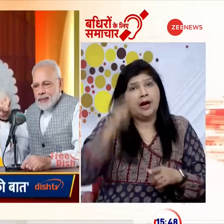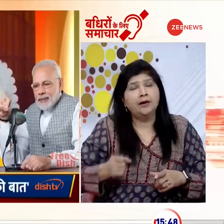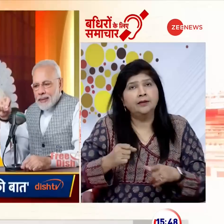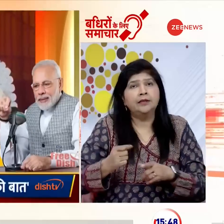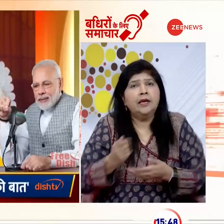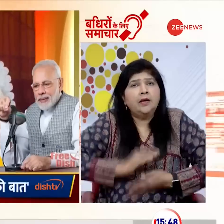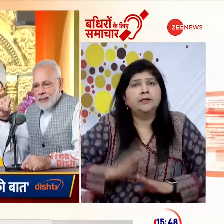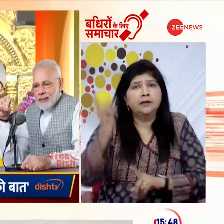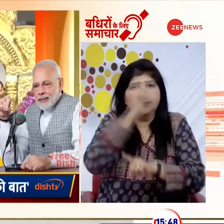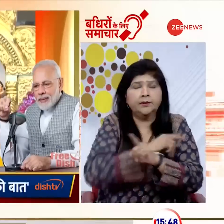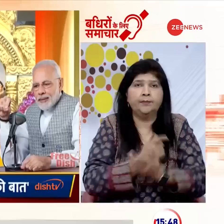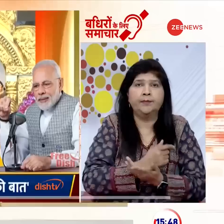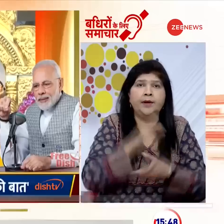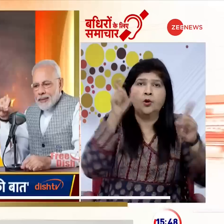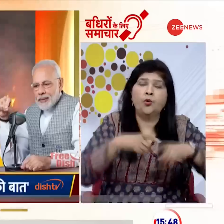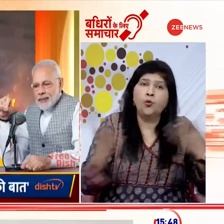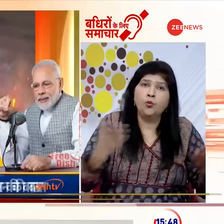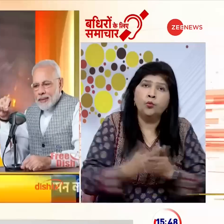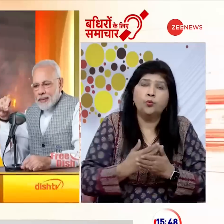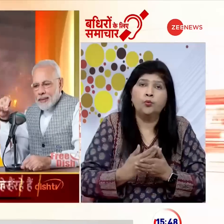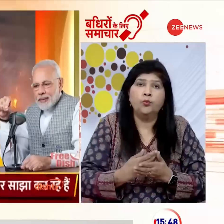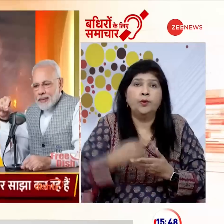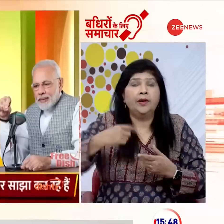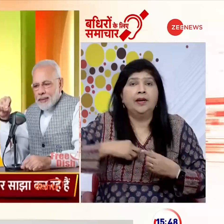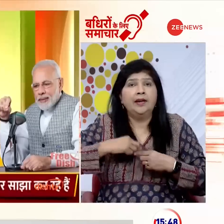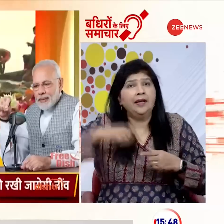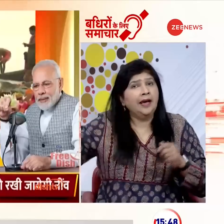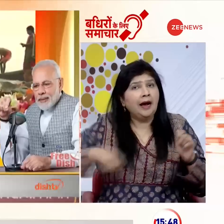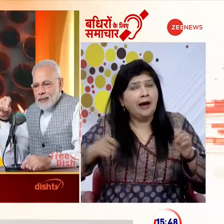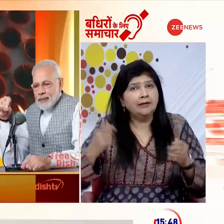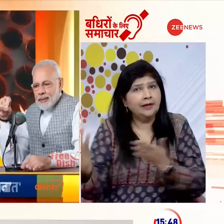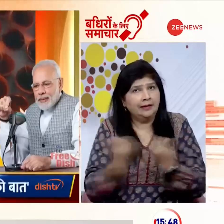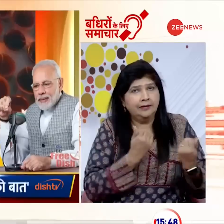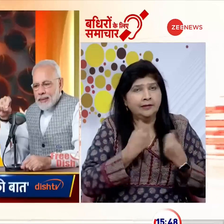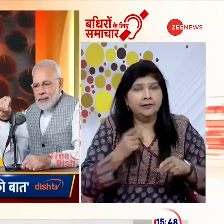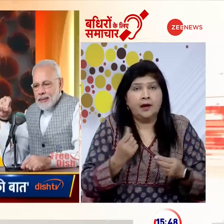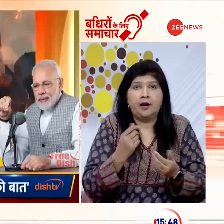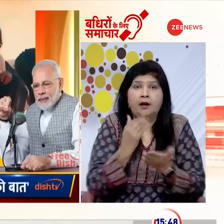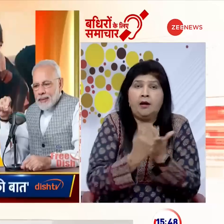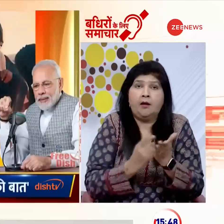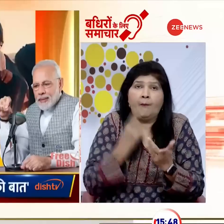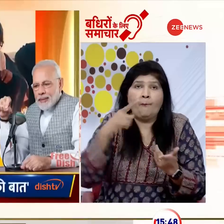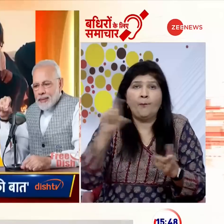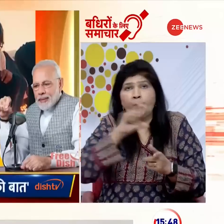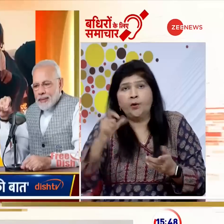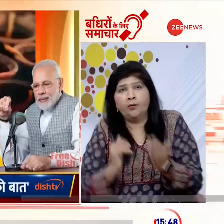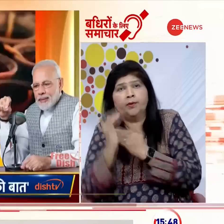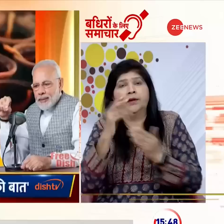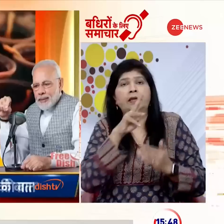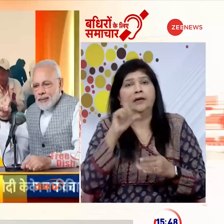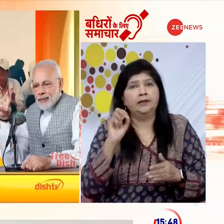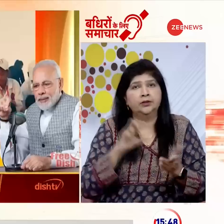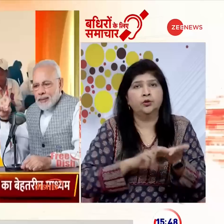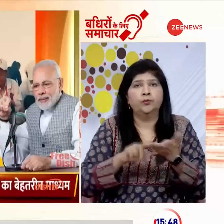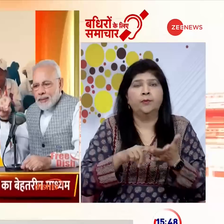देश की जनता ने खादी खरीदकर रिकॉर्ड बनाया है। पीएम ने कहा, 31 अक्टूबर को